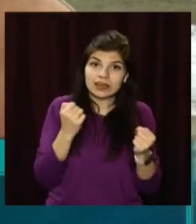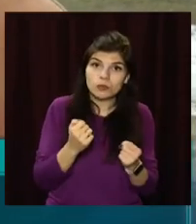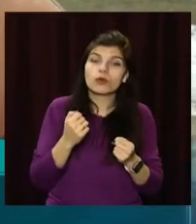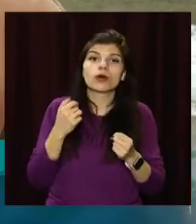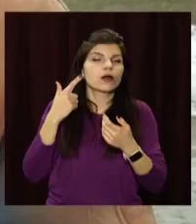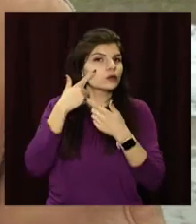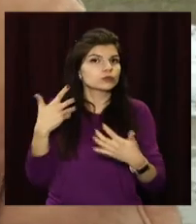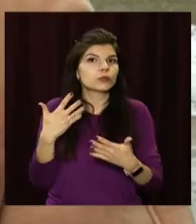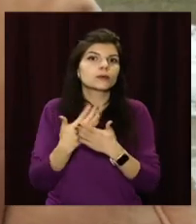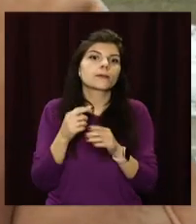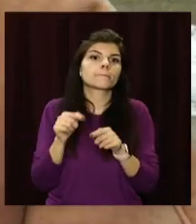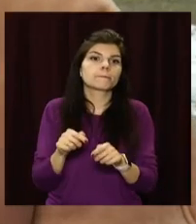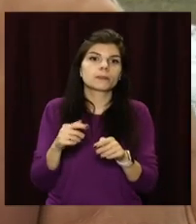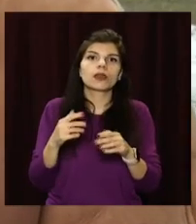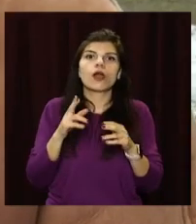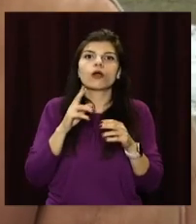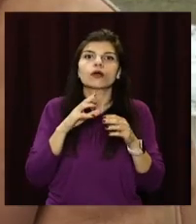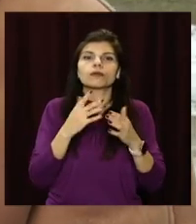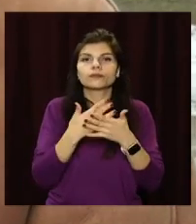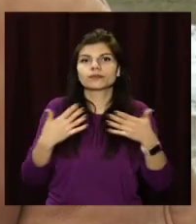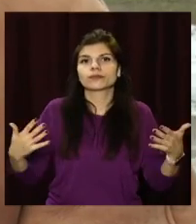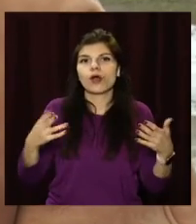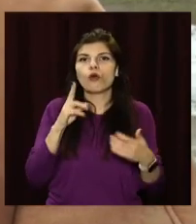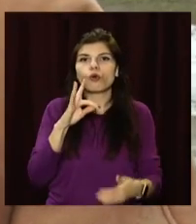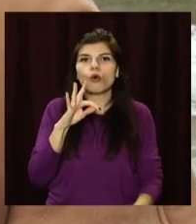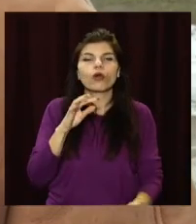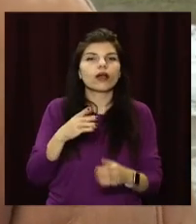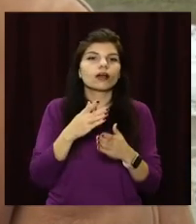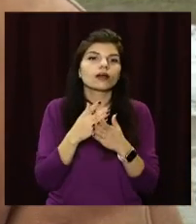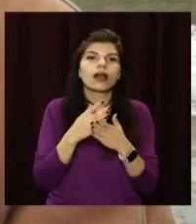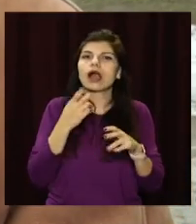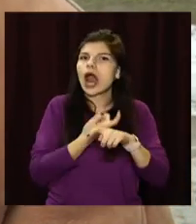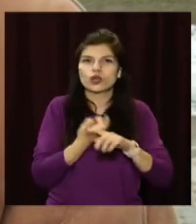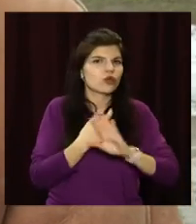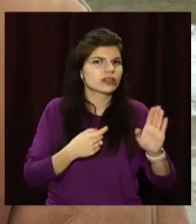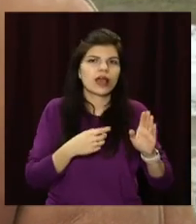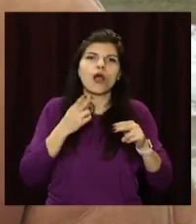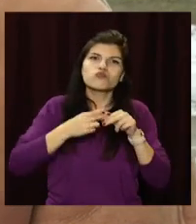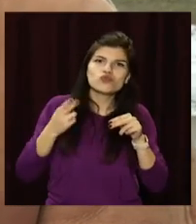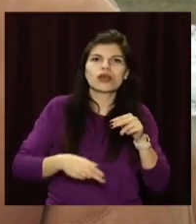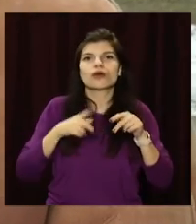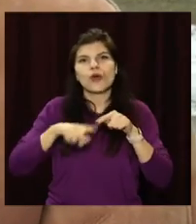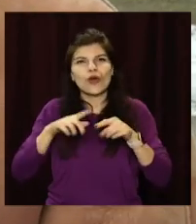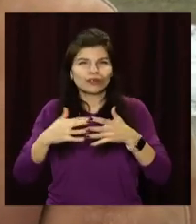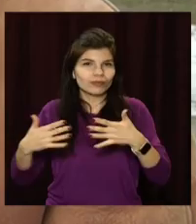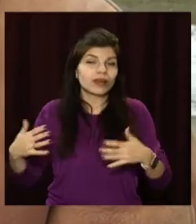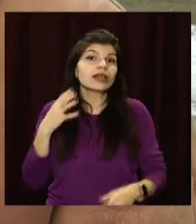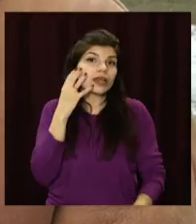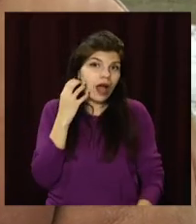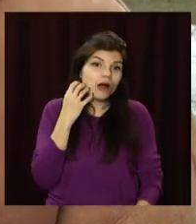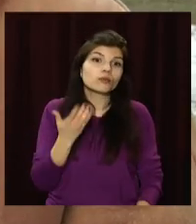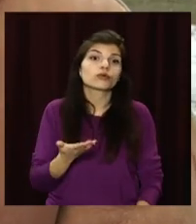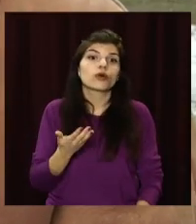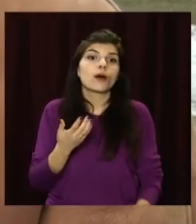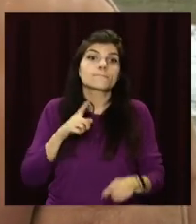скоріше всього, це будуть, опять же, якісь корнеплоди, які зберігаються, але не картошка, не крахмальна. Ну і яблуки, знову